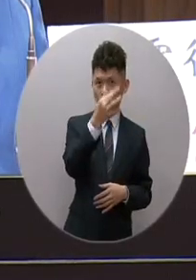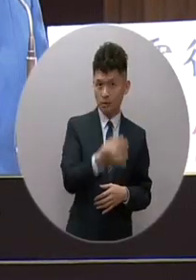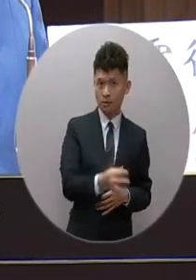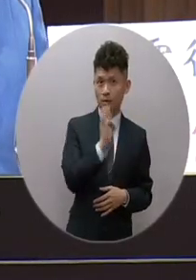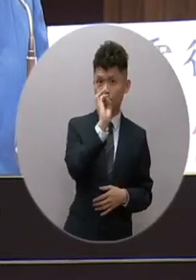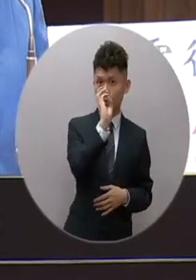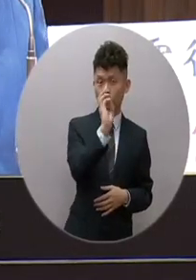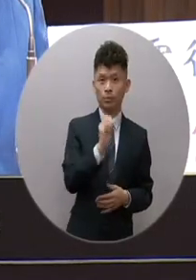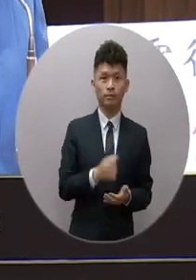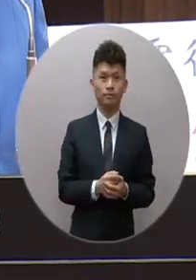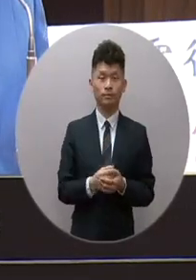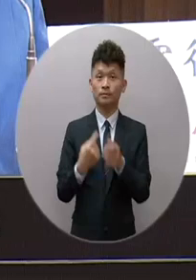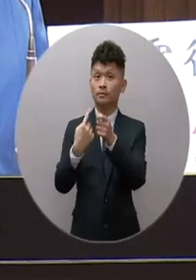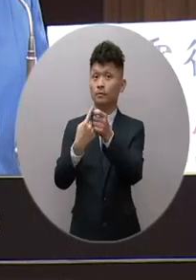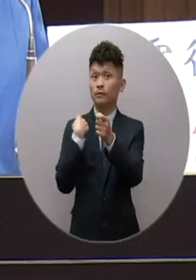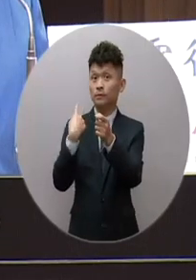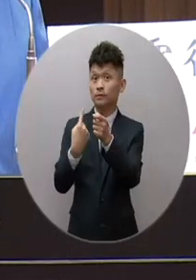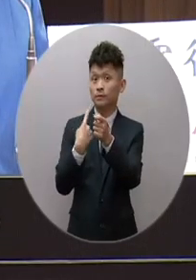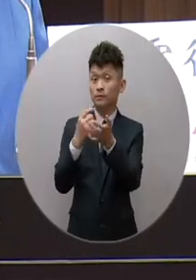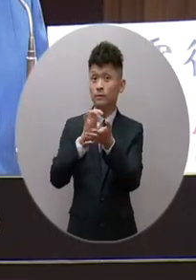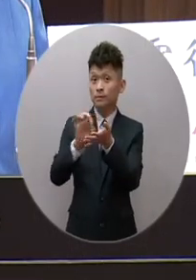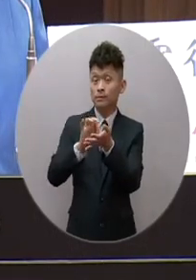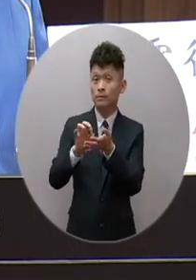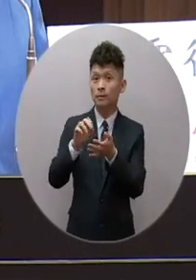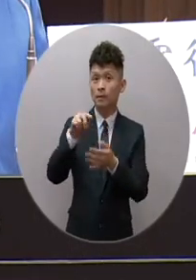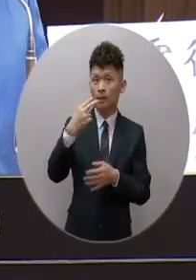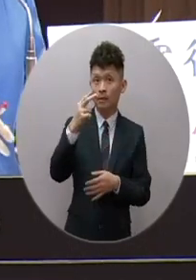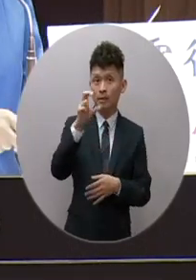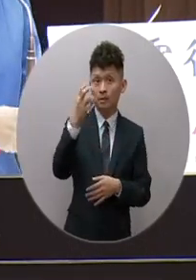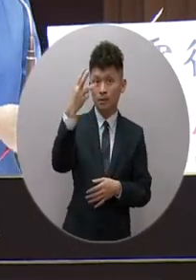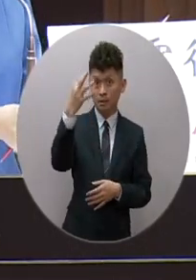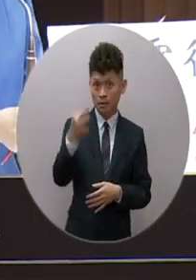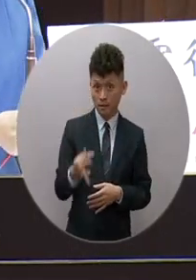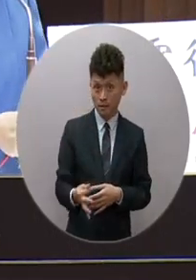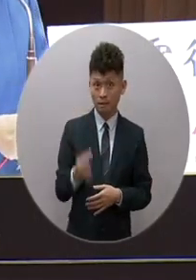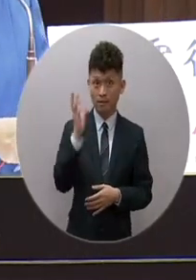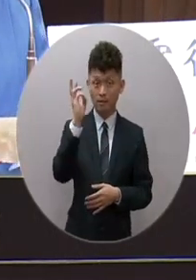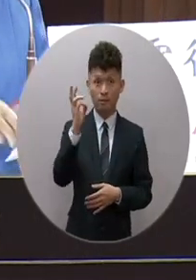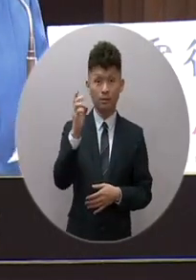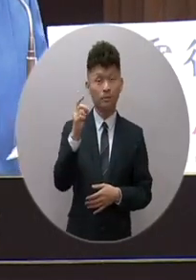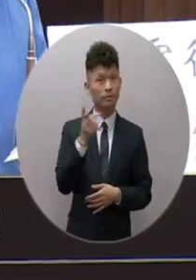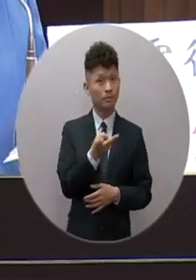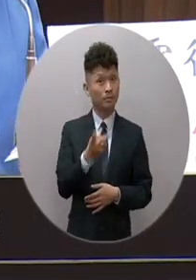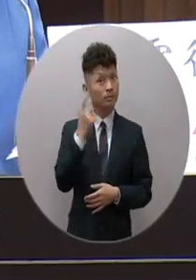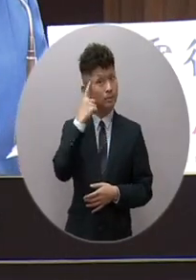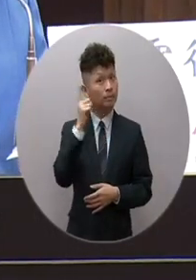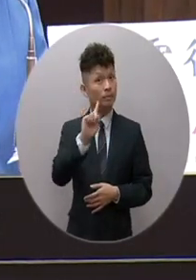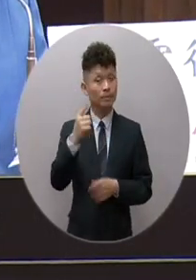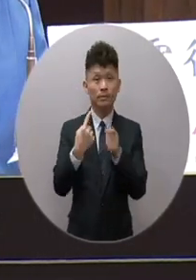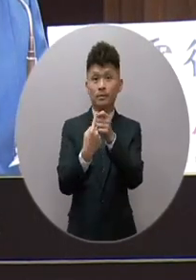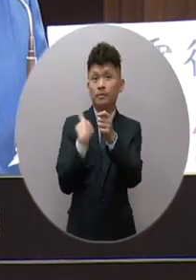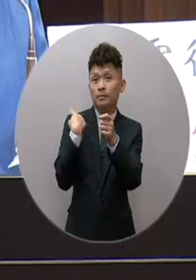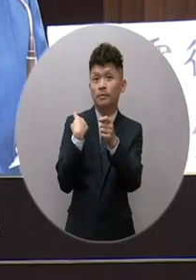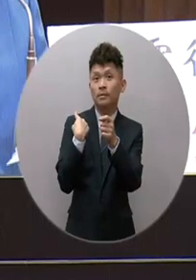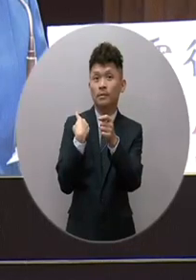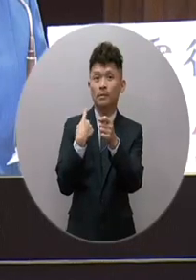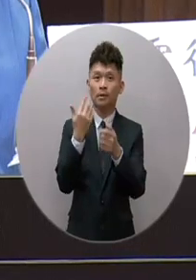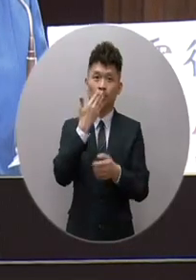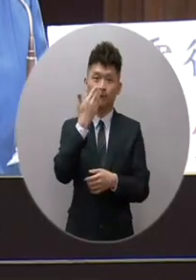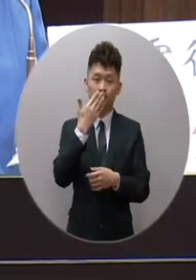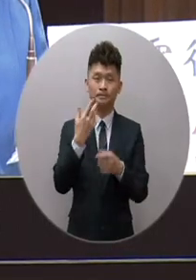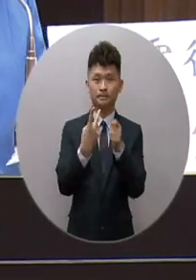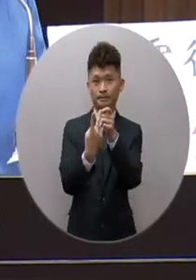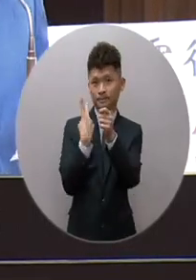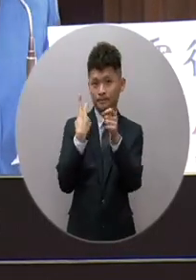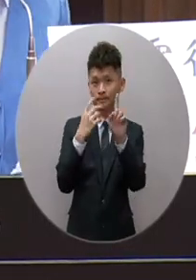253亿度，那去年只需要273亿度。换句话说，以去年以